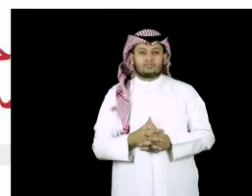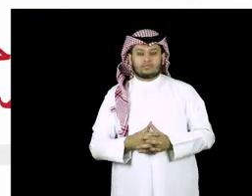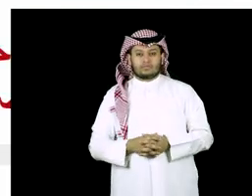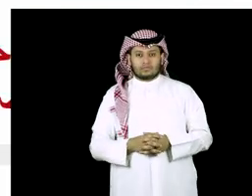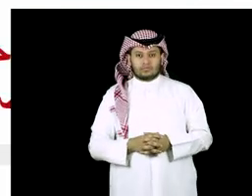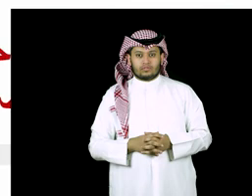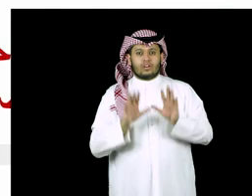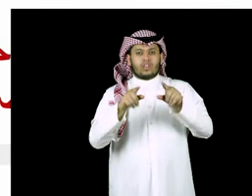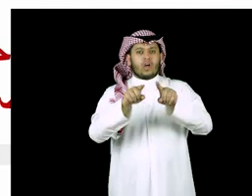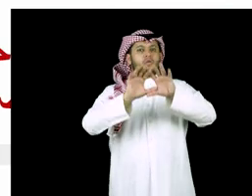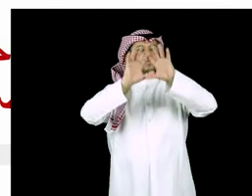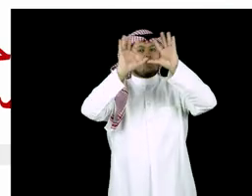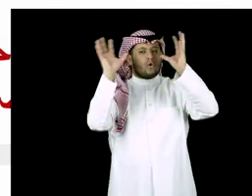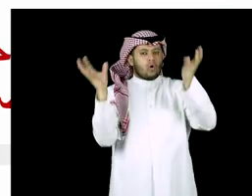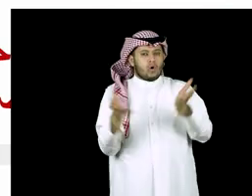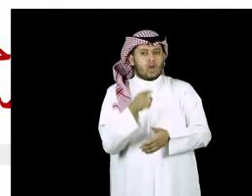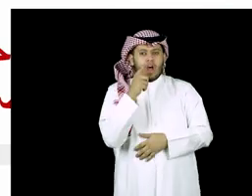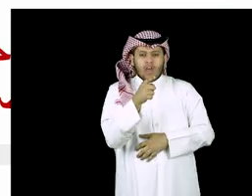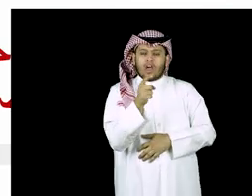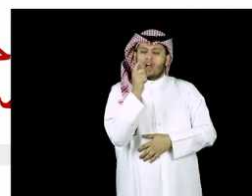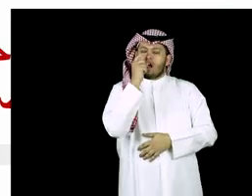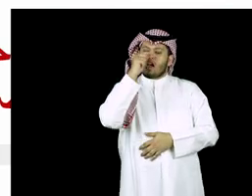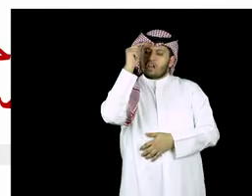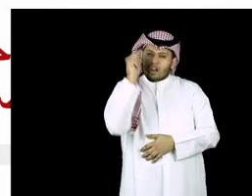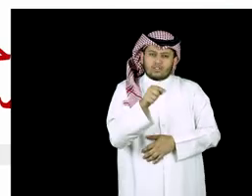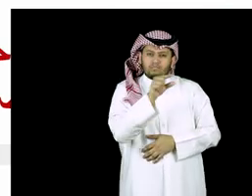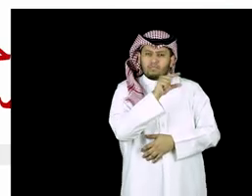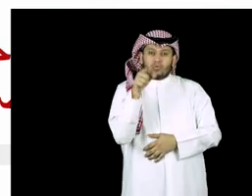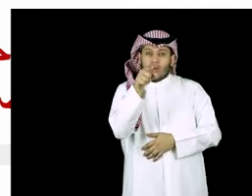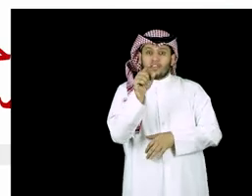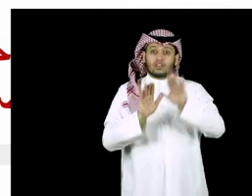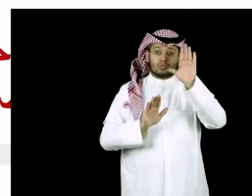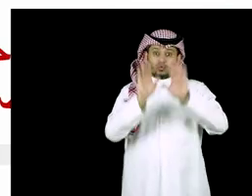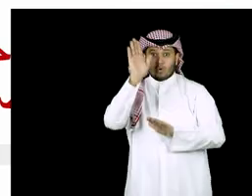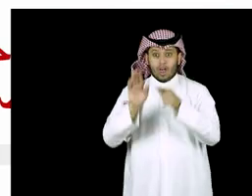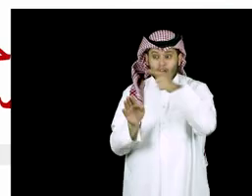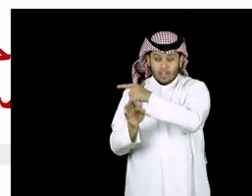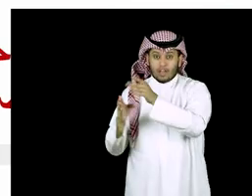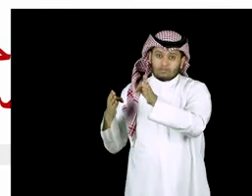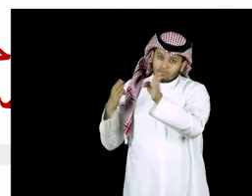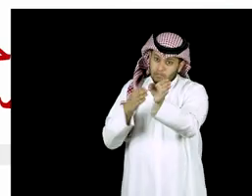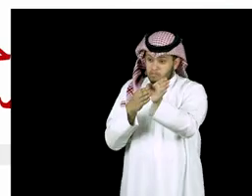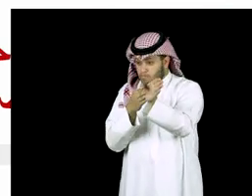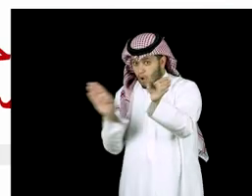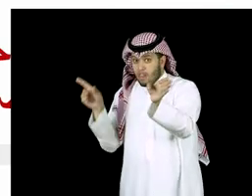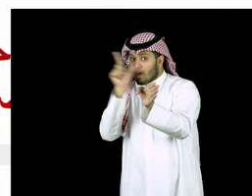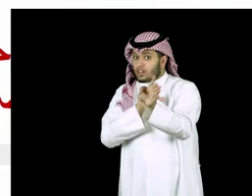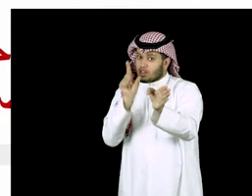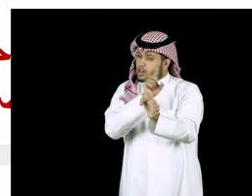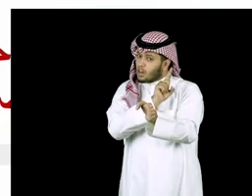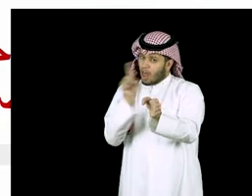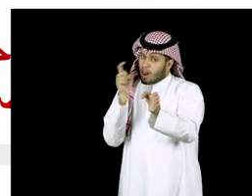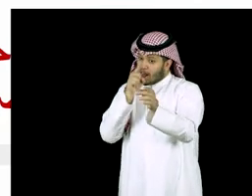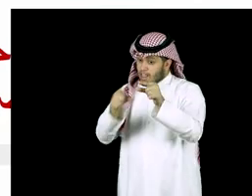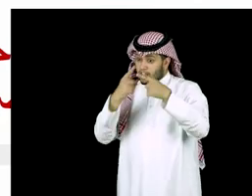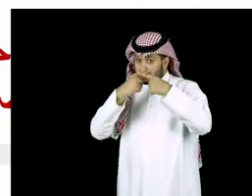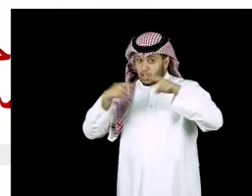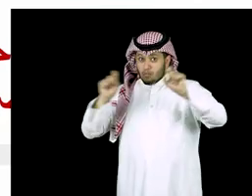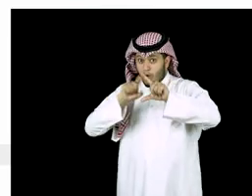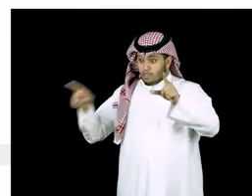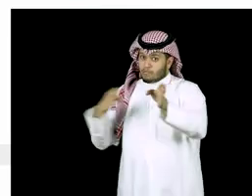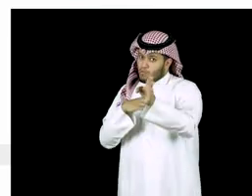وعلى كل حال يجب ألا تكون نتيجة الشورى مخالفة لنص شرعي صحيح